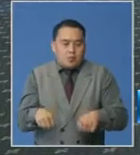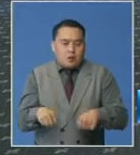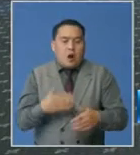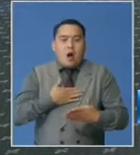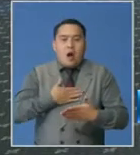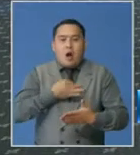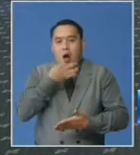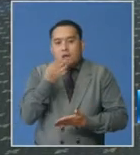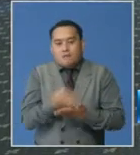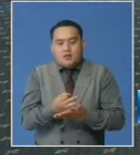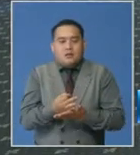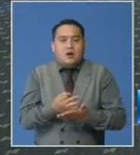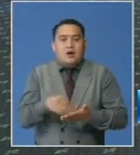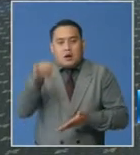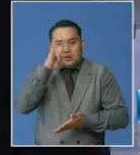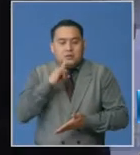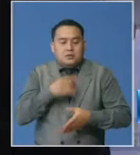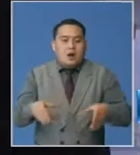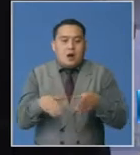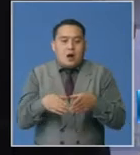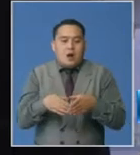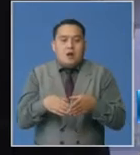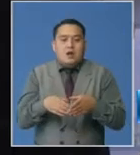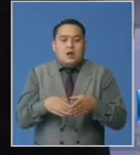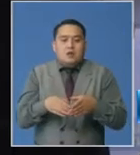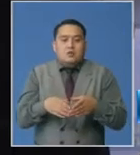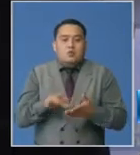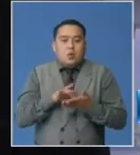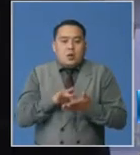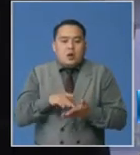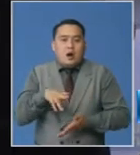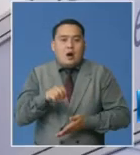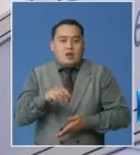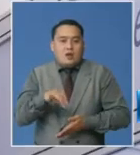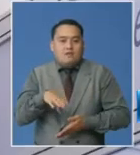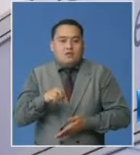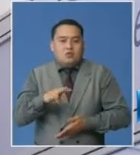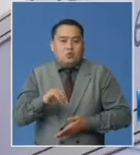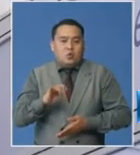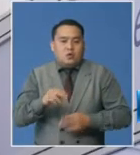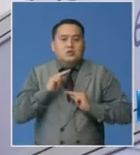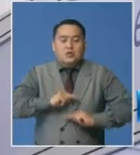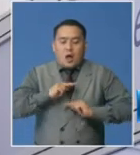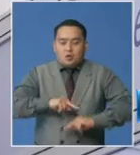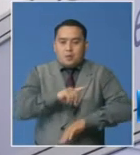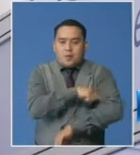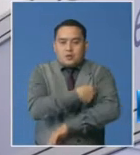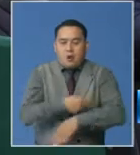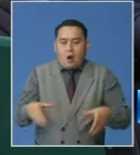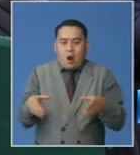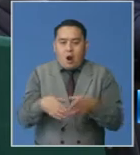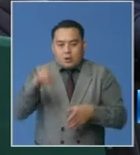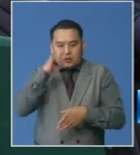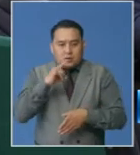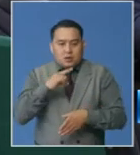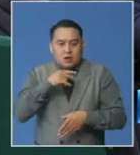Ответственность за проведение выставки взяла казахстанская компания, лидер по медицинскому туризму «Корея Vision Tour». Она сотрудничает с медицинскими компаниями